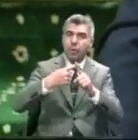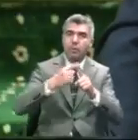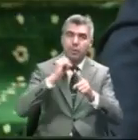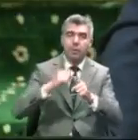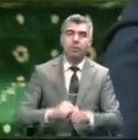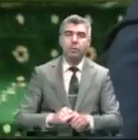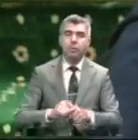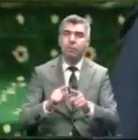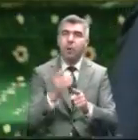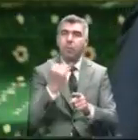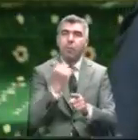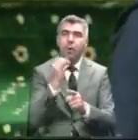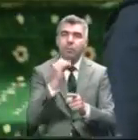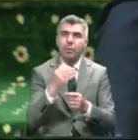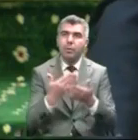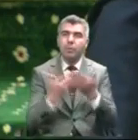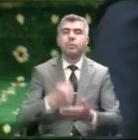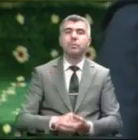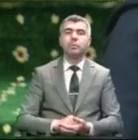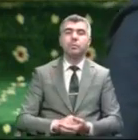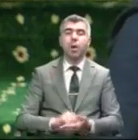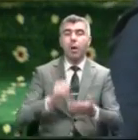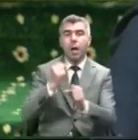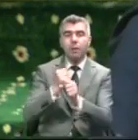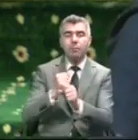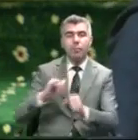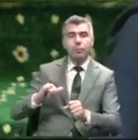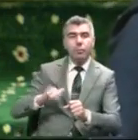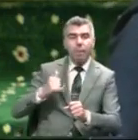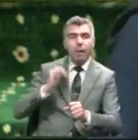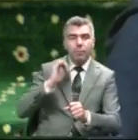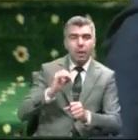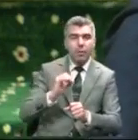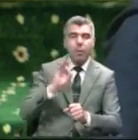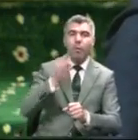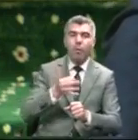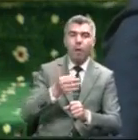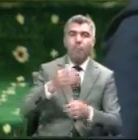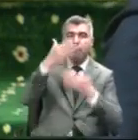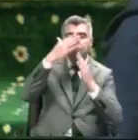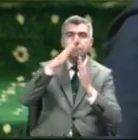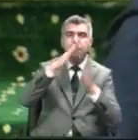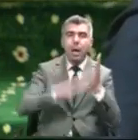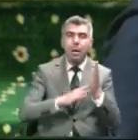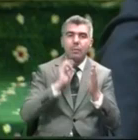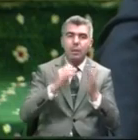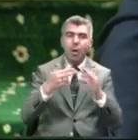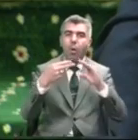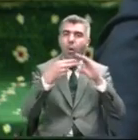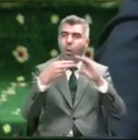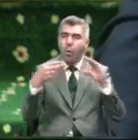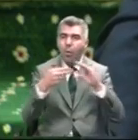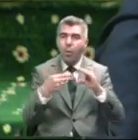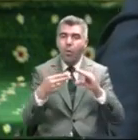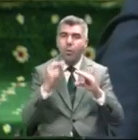خلاله الاستثمارات وتوفير فرص عمل للشباب وتمكين المغرب من عائدات مهمه من العمله الصعبه